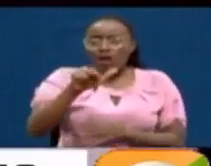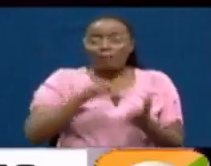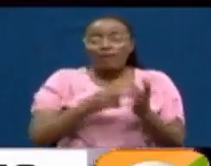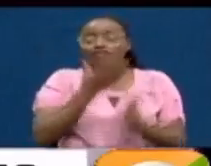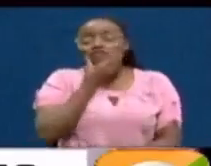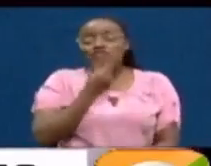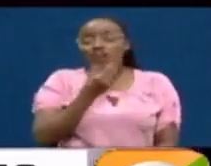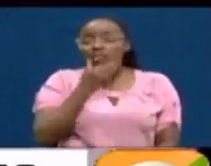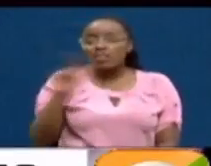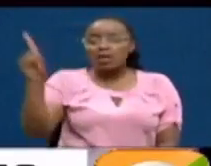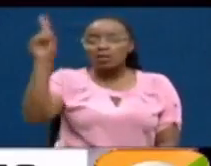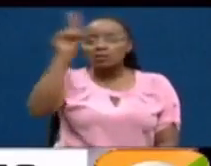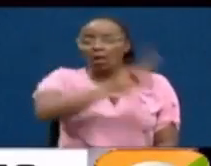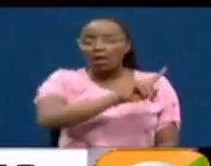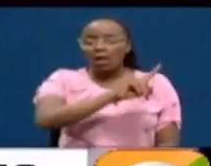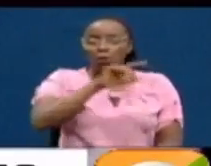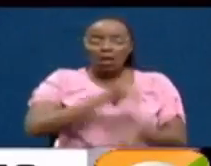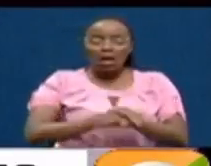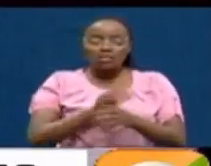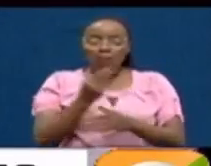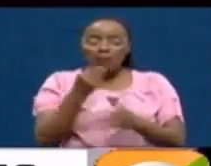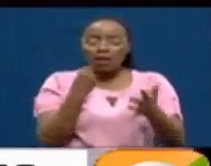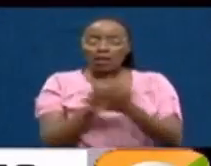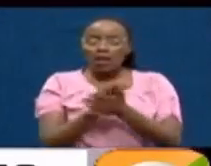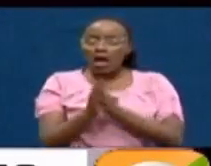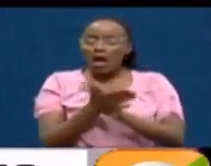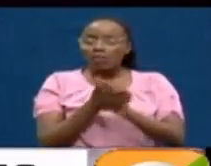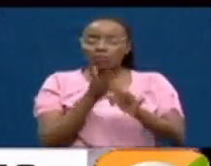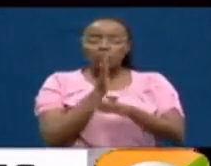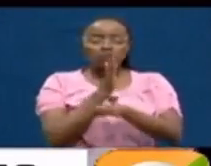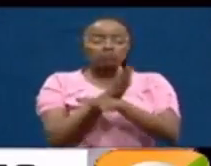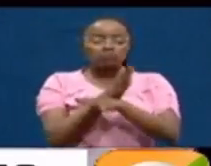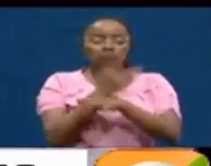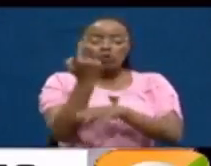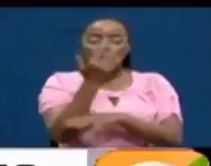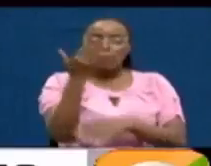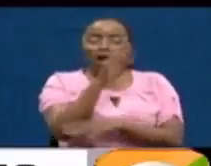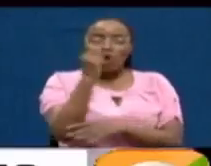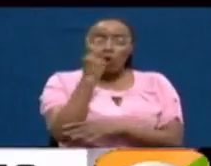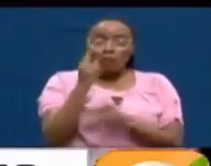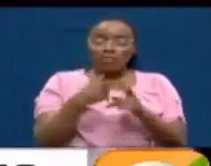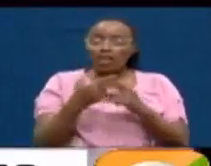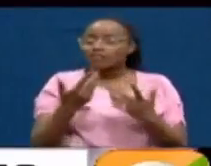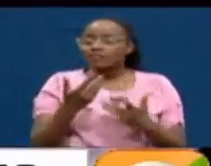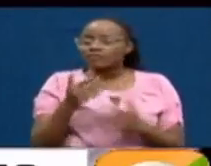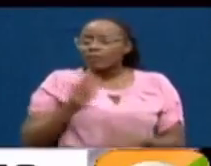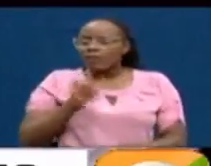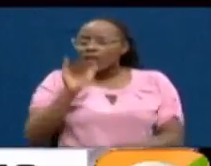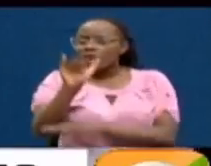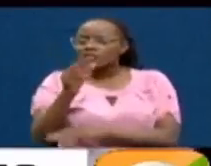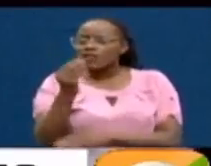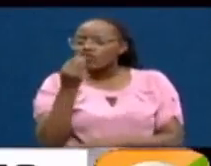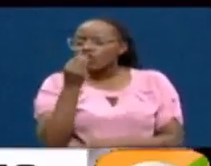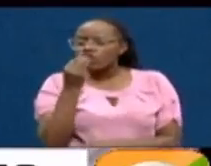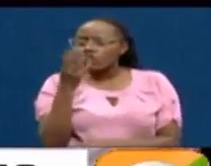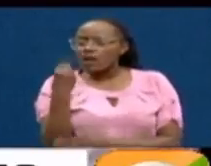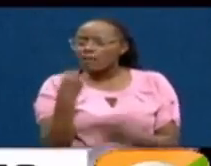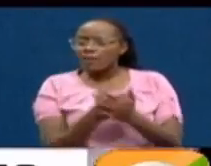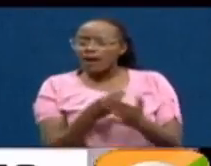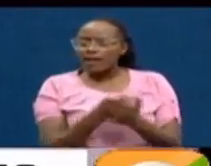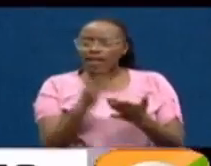like the whole day hakuna kitu hata earn. Ataka tu hivyo, then akuja home, mzee anamwambia wewe leta pesa ya chakula, leta pesa ya